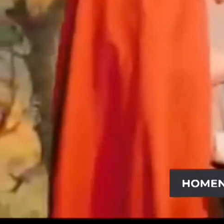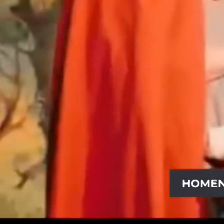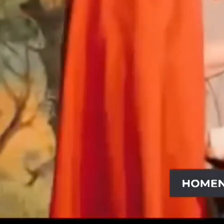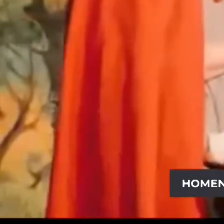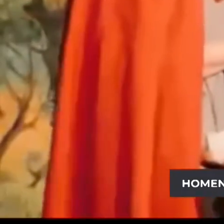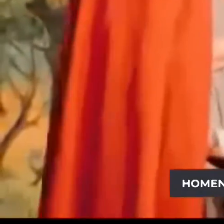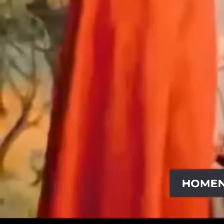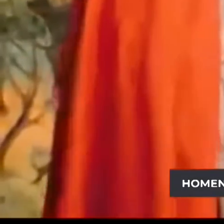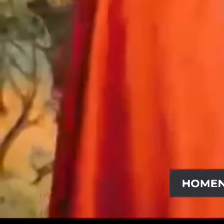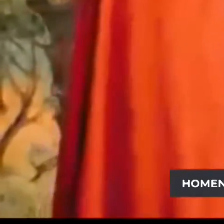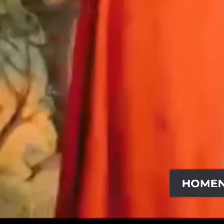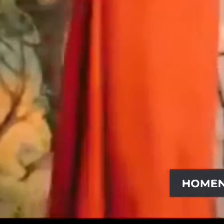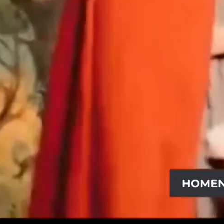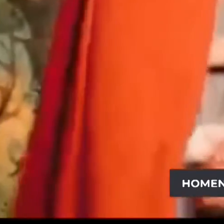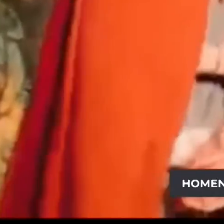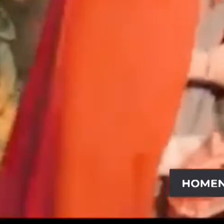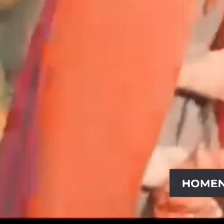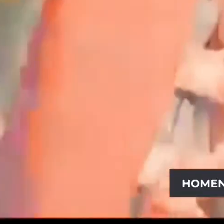mole.